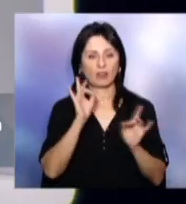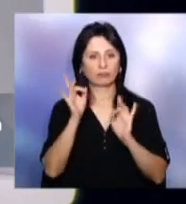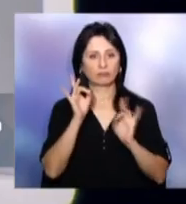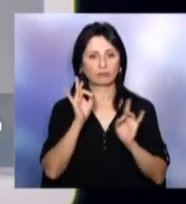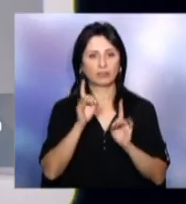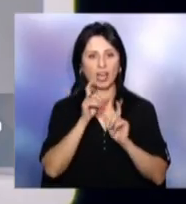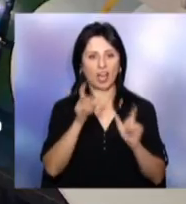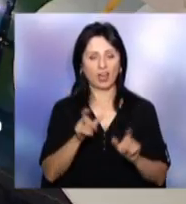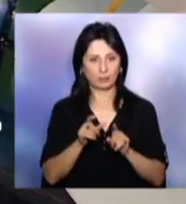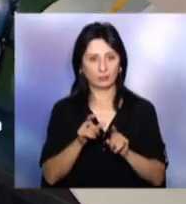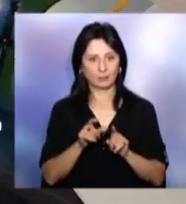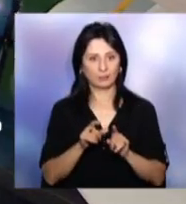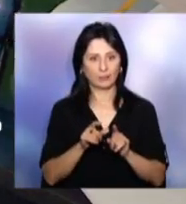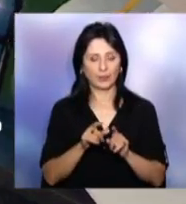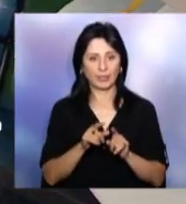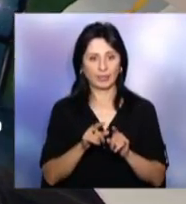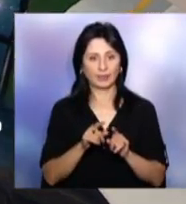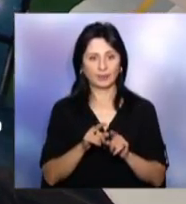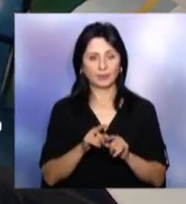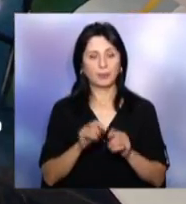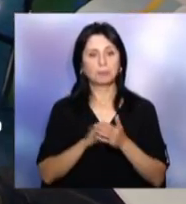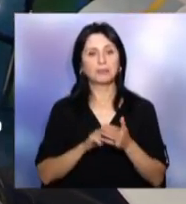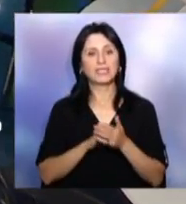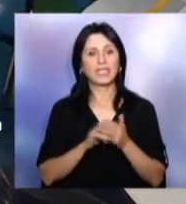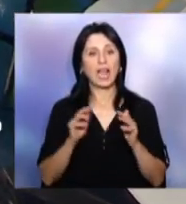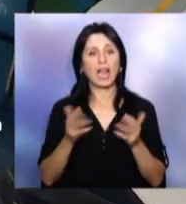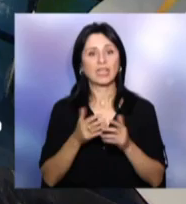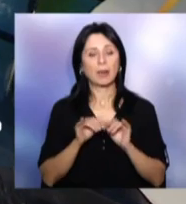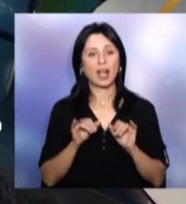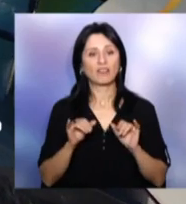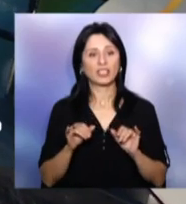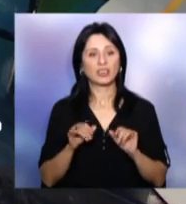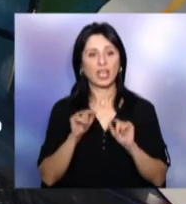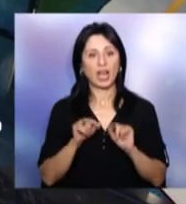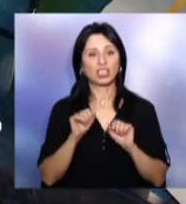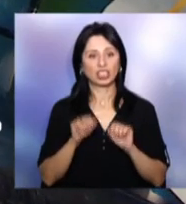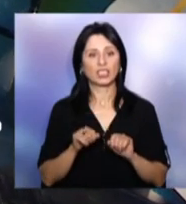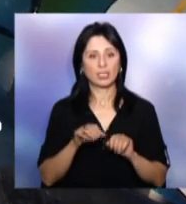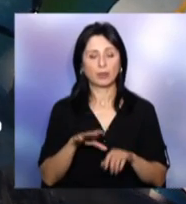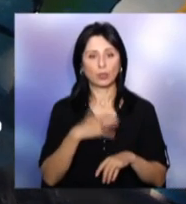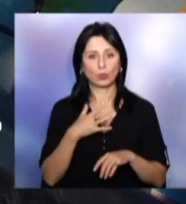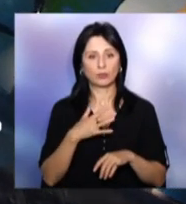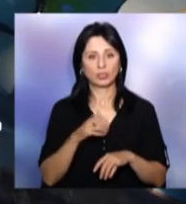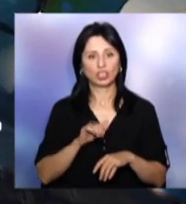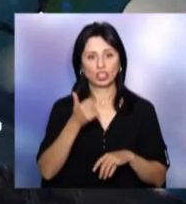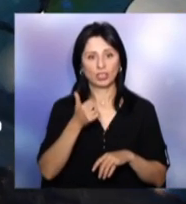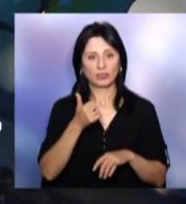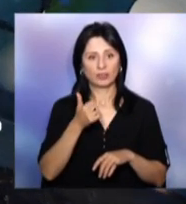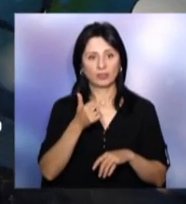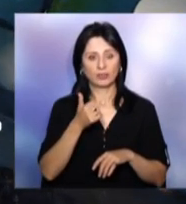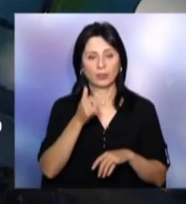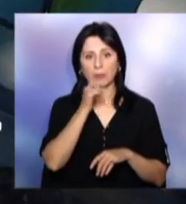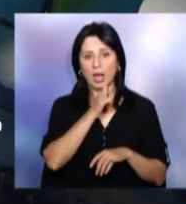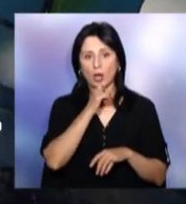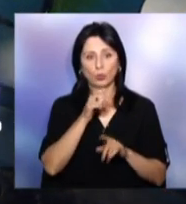ატეხვა. რაც შეეხება სხვადასხვა მიზეზით ანთების განვითარებას, აქ შეიძლება იყოს ჯერ საკმაოდ